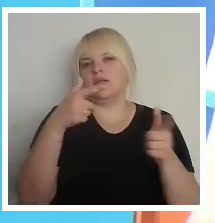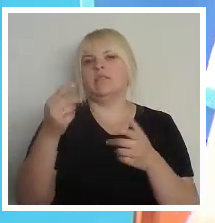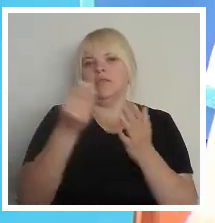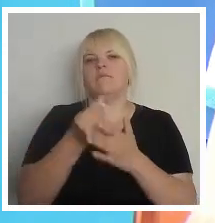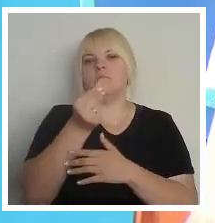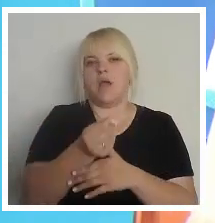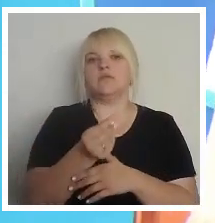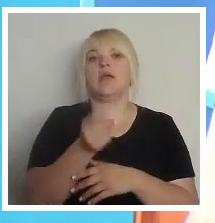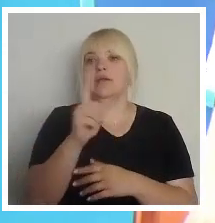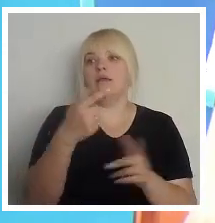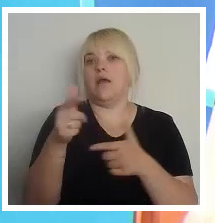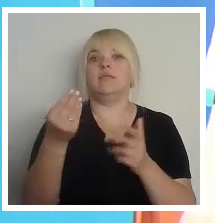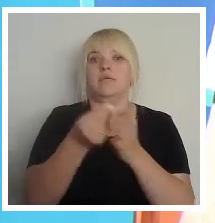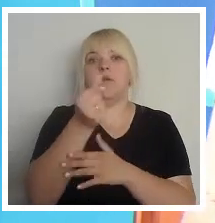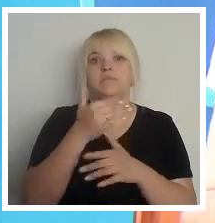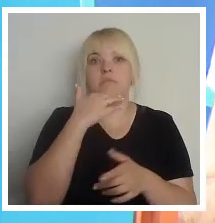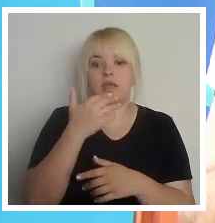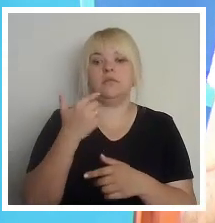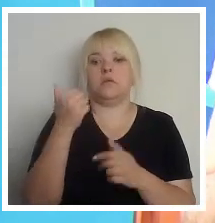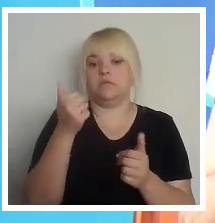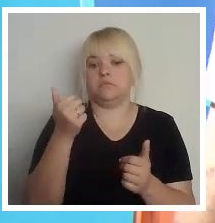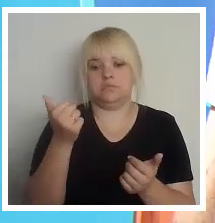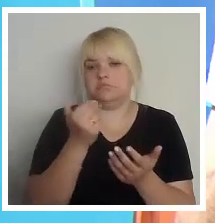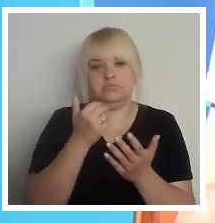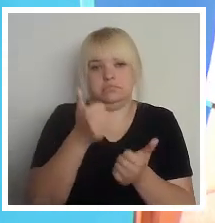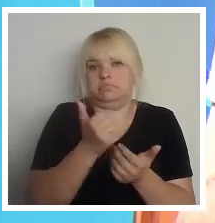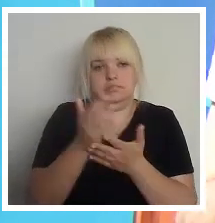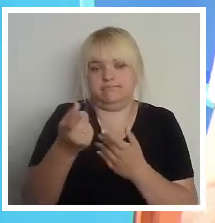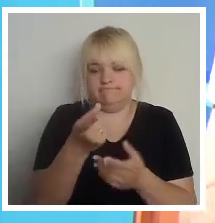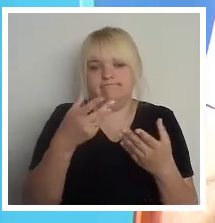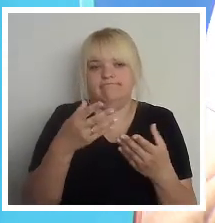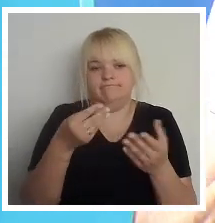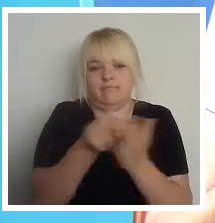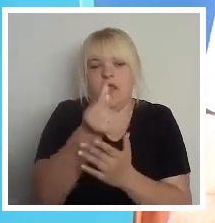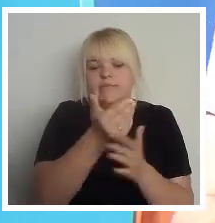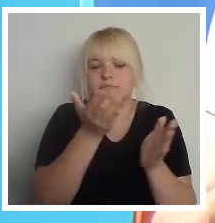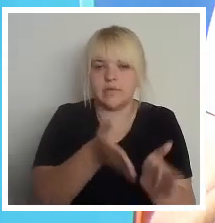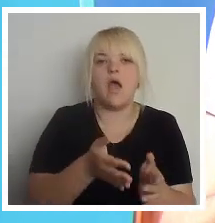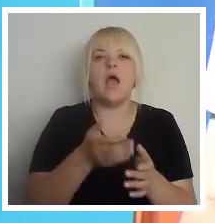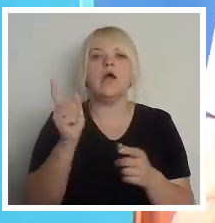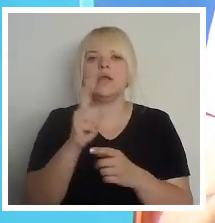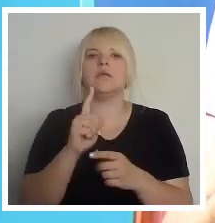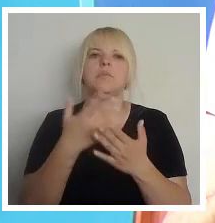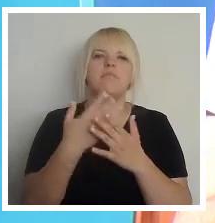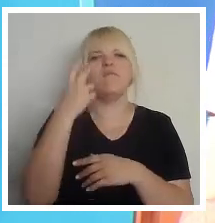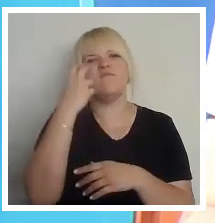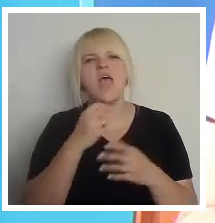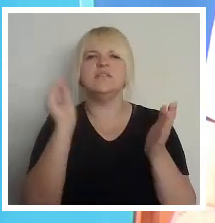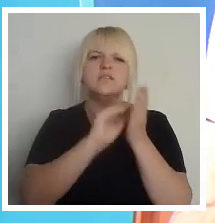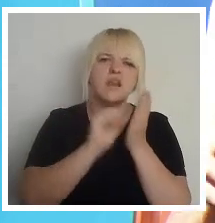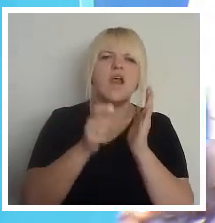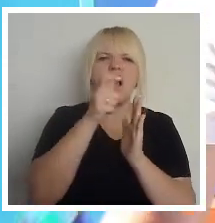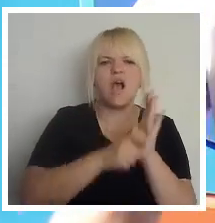viņi ir gatavi maksāt pietiekami, mēs atbrīvojam, mēs to darām, bet arī trešais gadījums ir, ja ir kādi veci raksti, kuri ir šobrīd